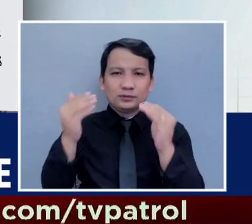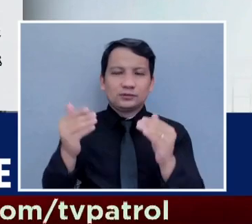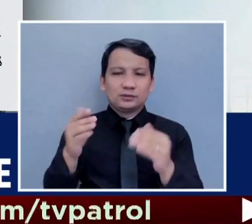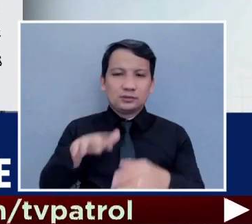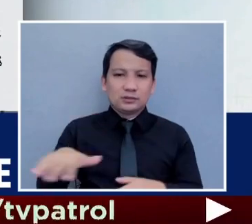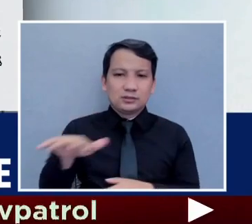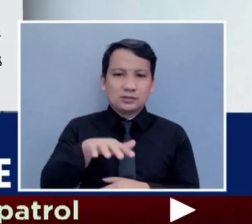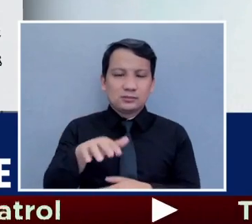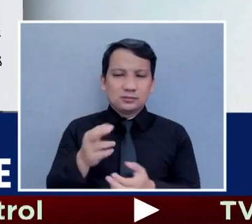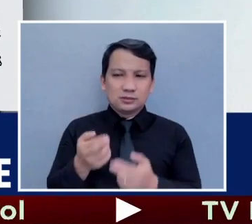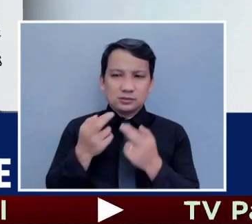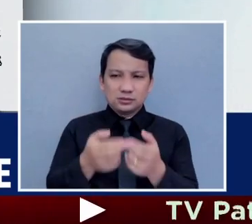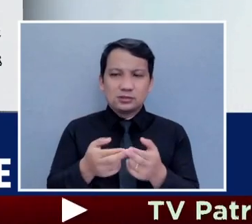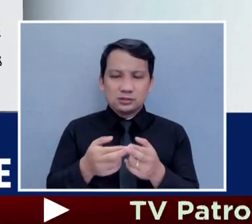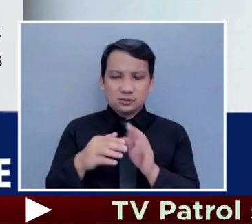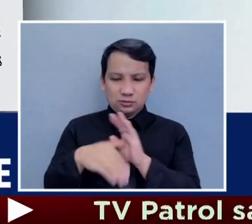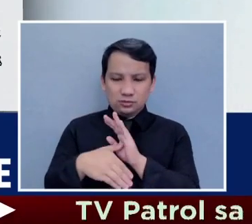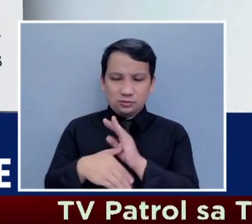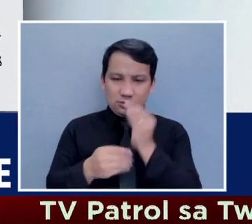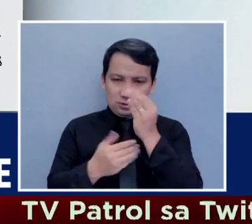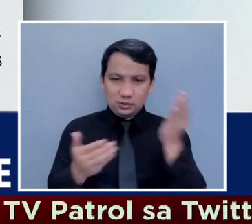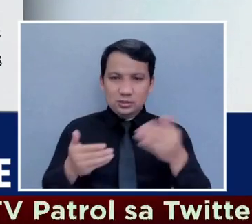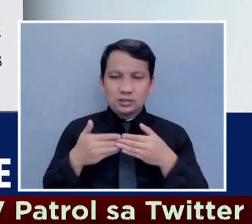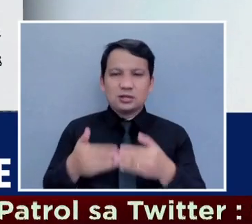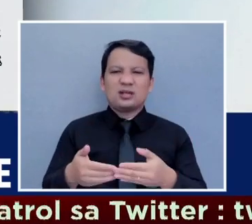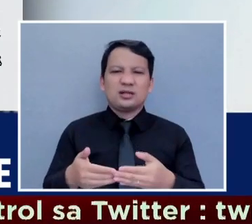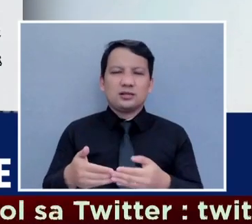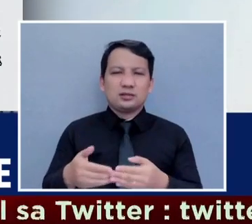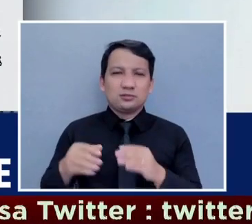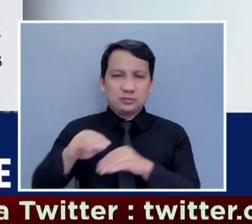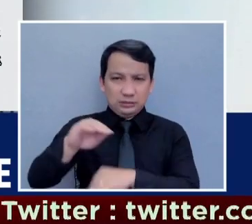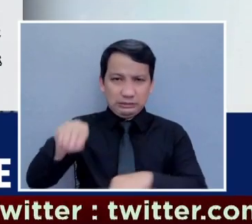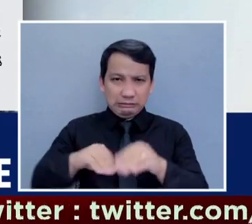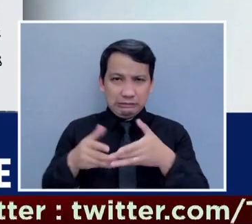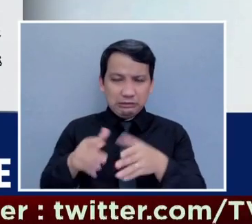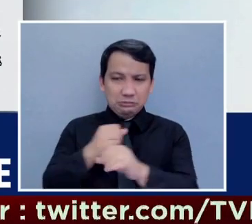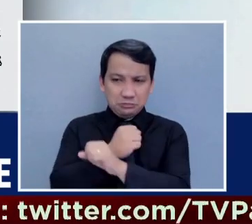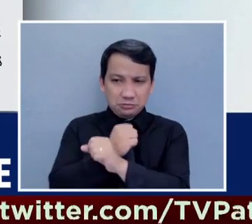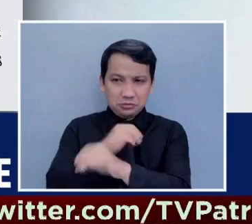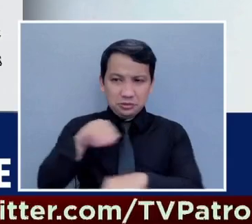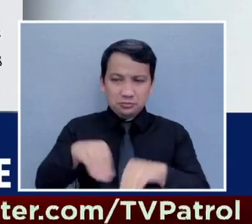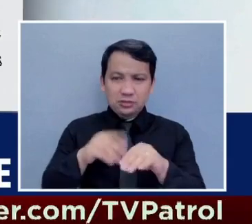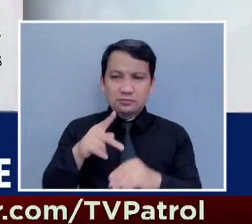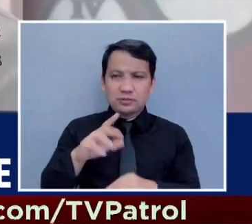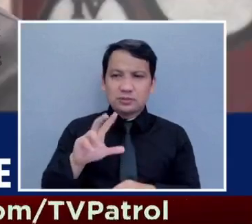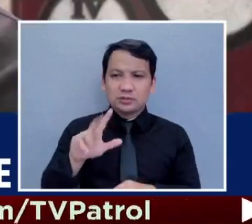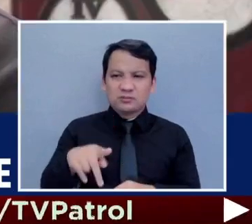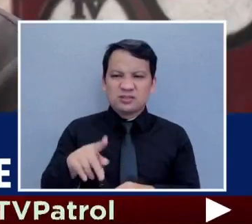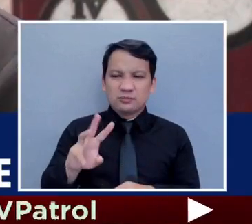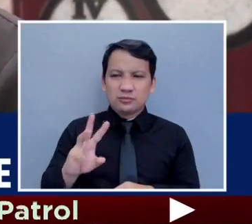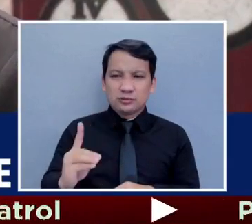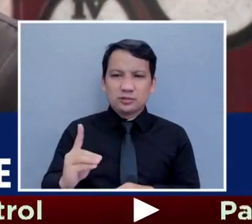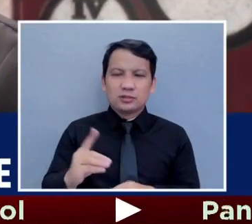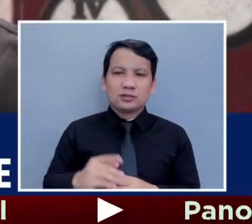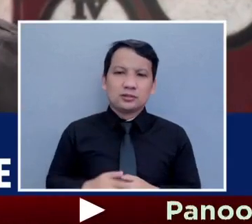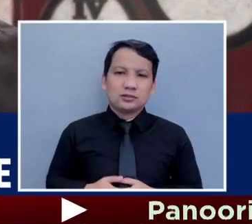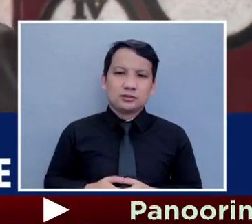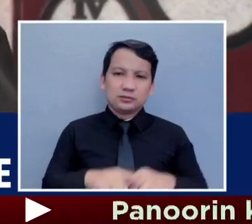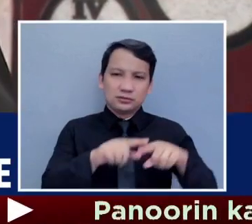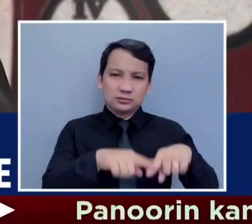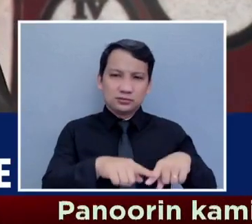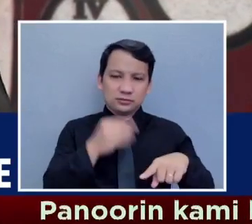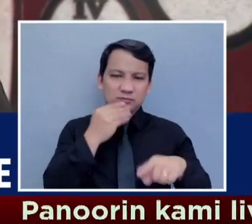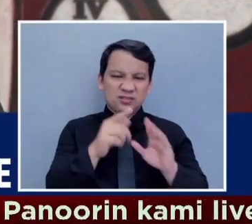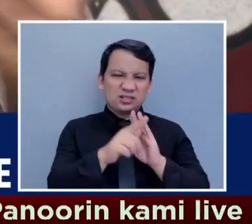ng resolusyon ng COMELEC na pumapayag sa substitution ng P3-PWD nominees. Ang pinagbabasihan namin ay